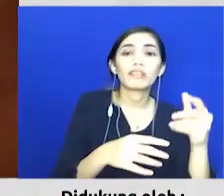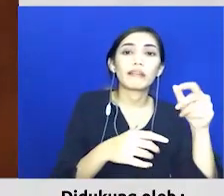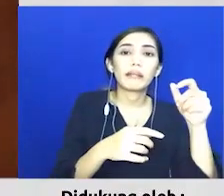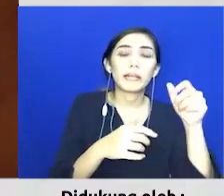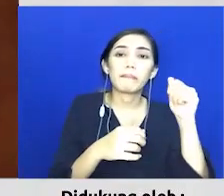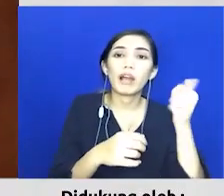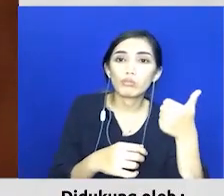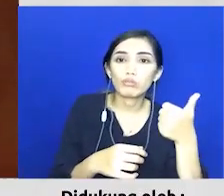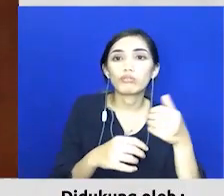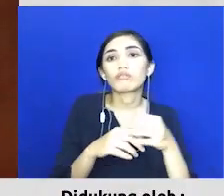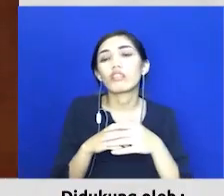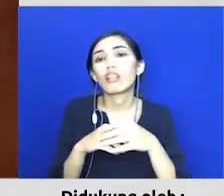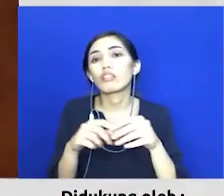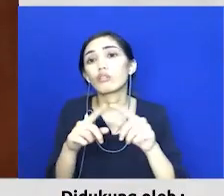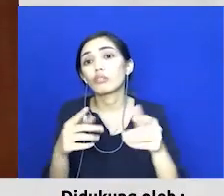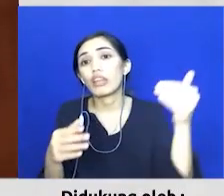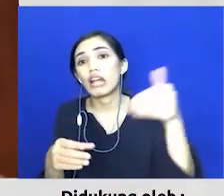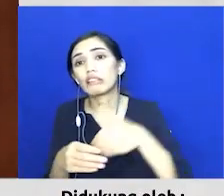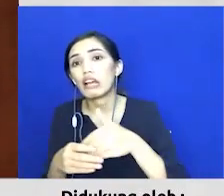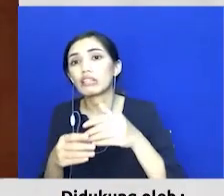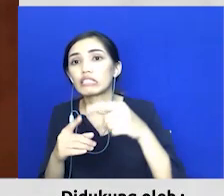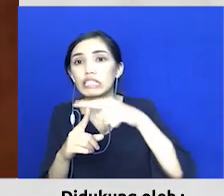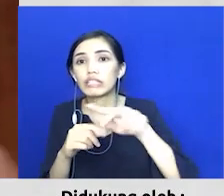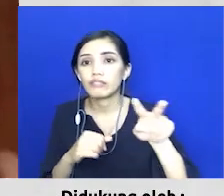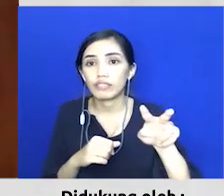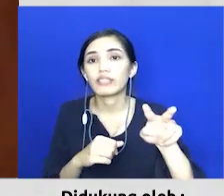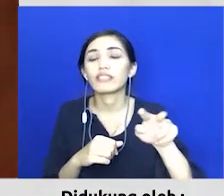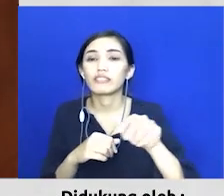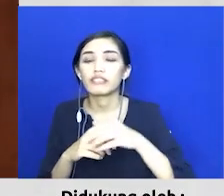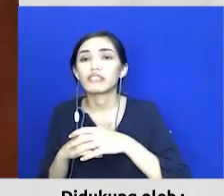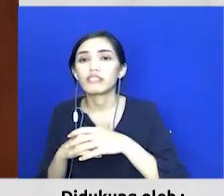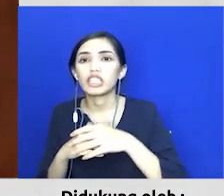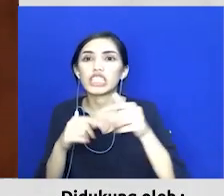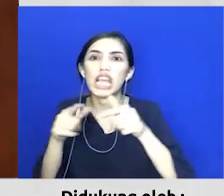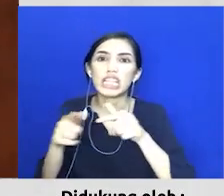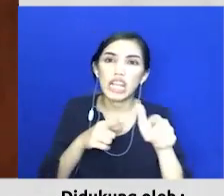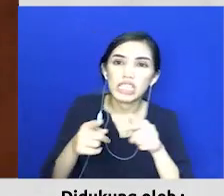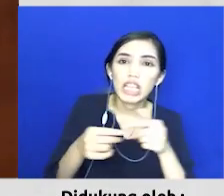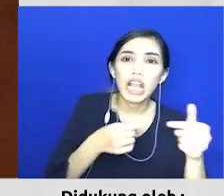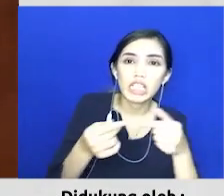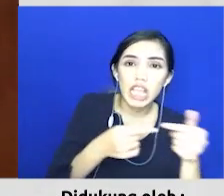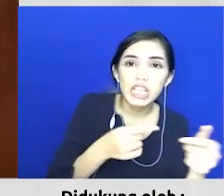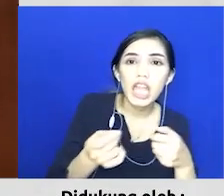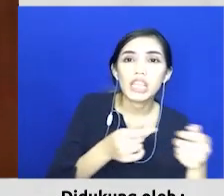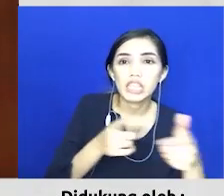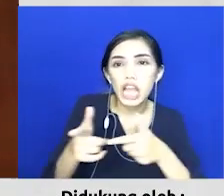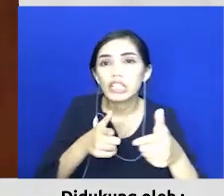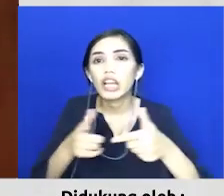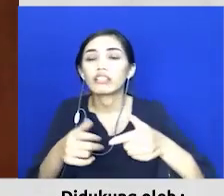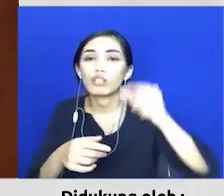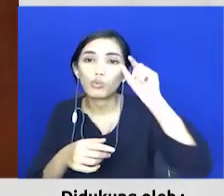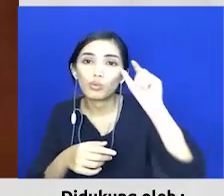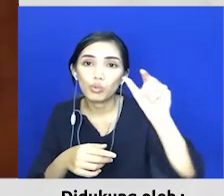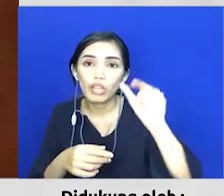urusan bisnis. Tidak ada. Coba Anda bikin film yang sangat idealis begitu